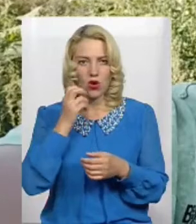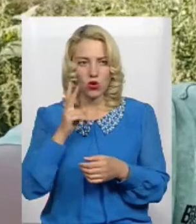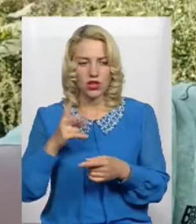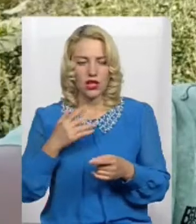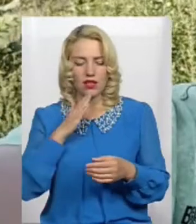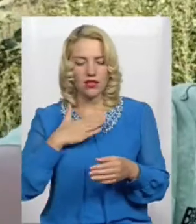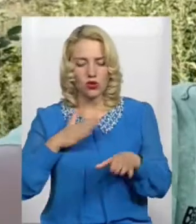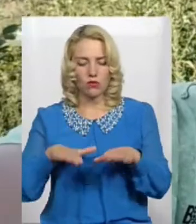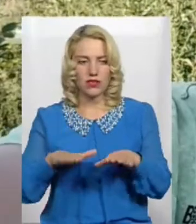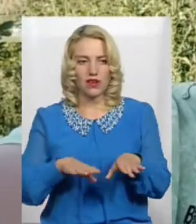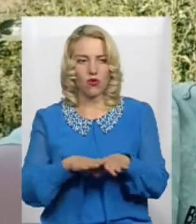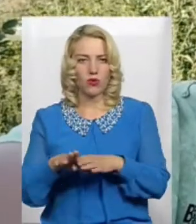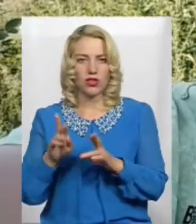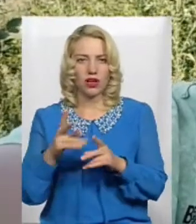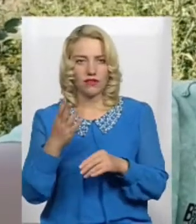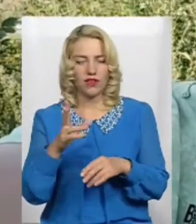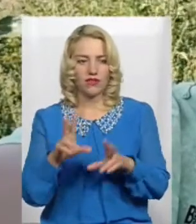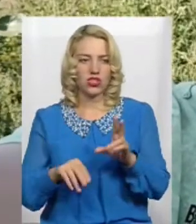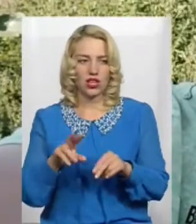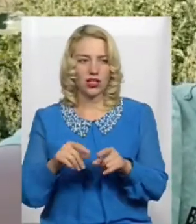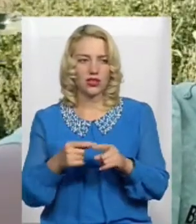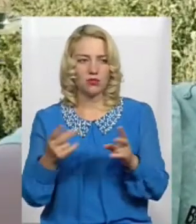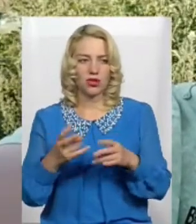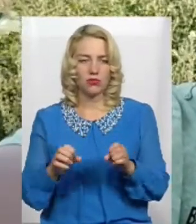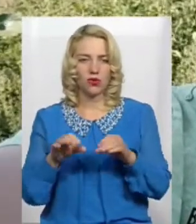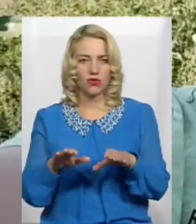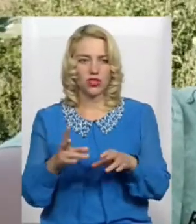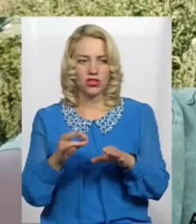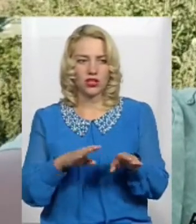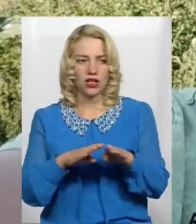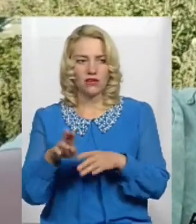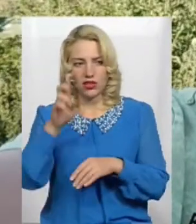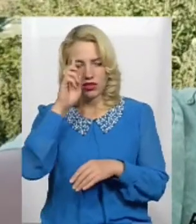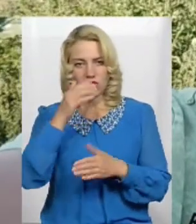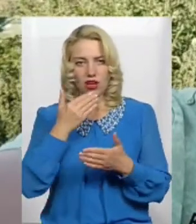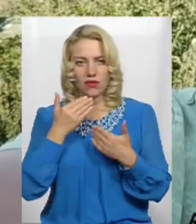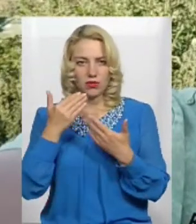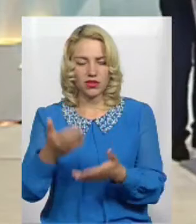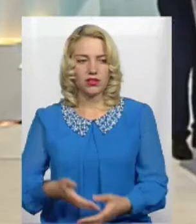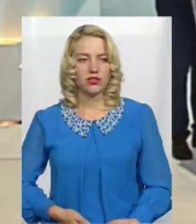місцевому рівні? І як ви вважаєте, потрібно вирішити це питання на рівні держави?